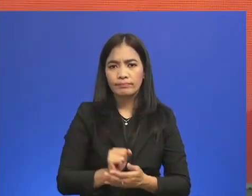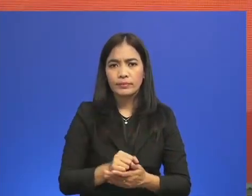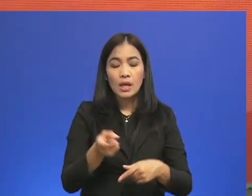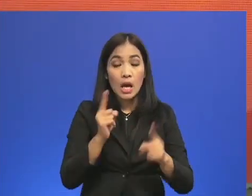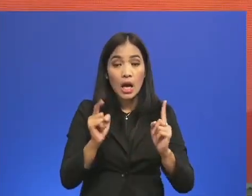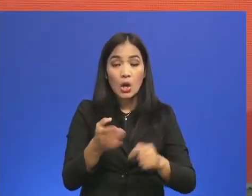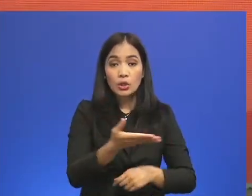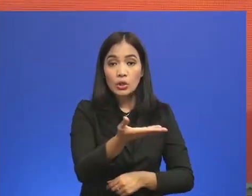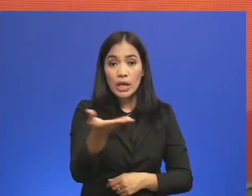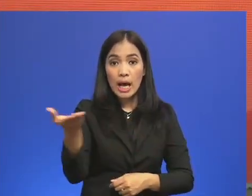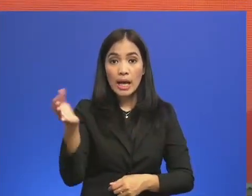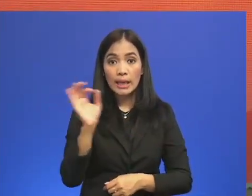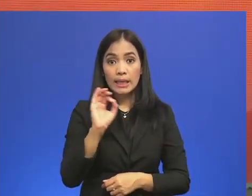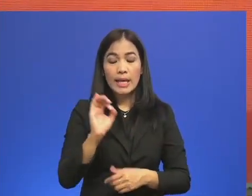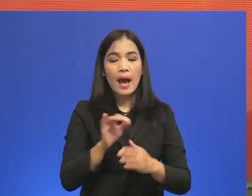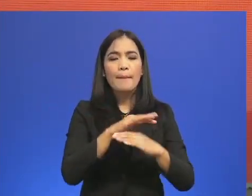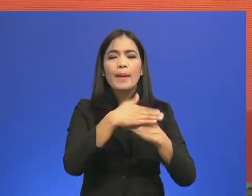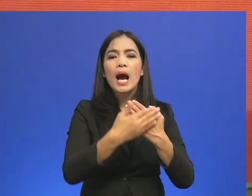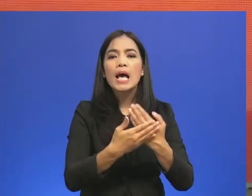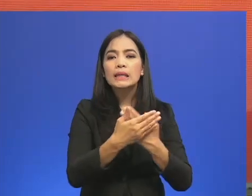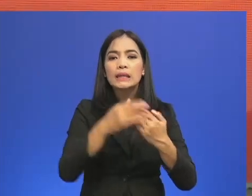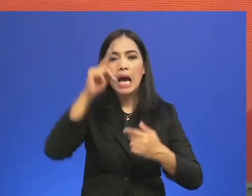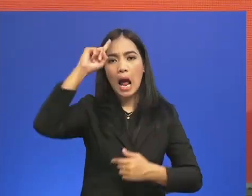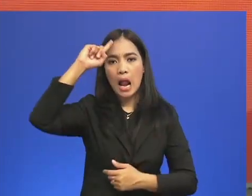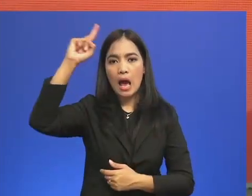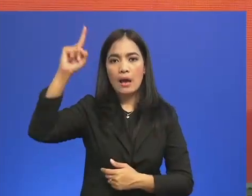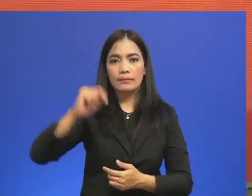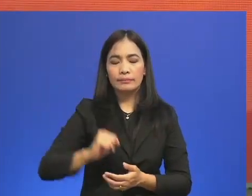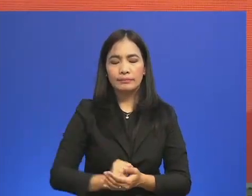kalau saudara tidak mengasihi Allah.